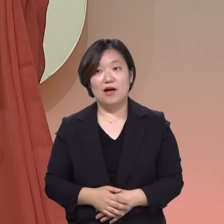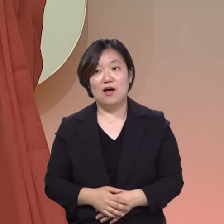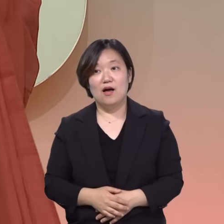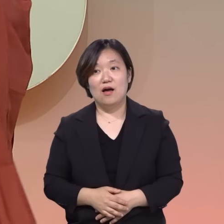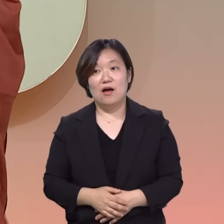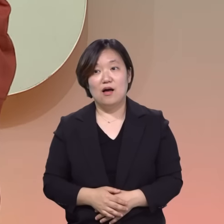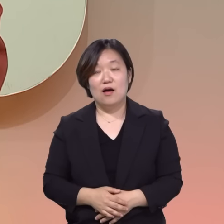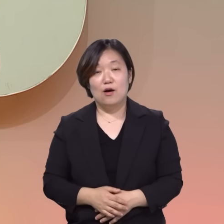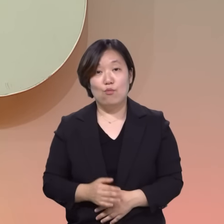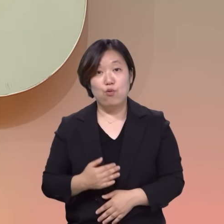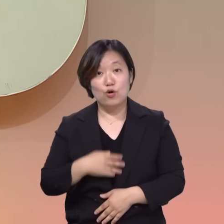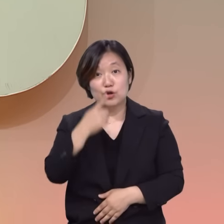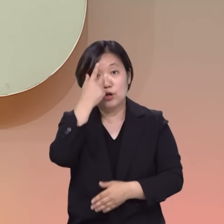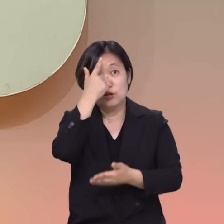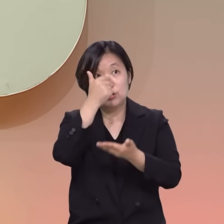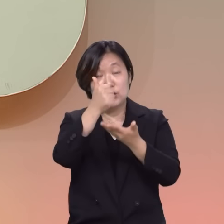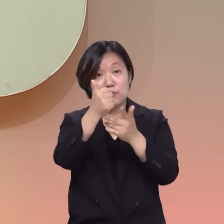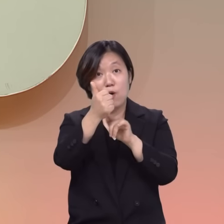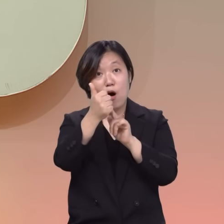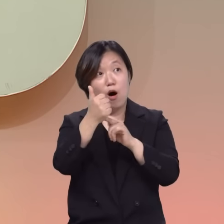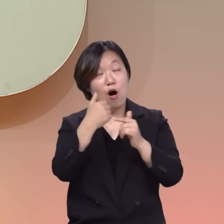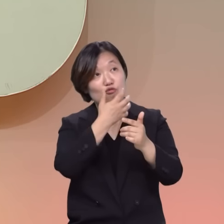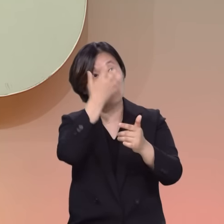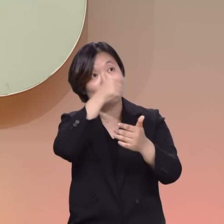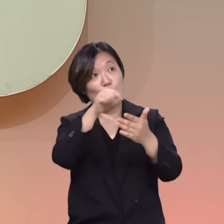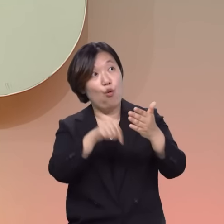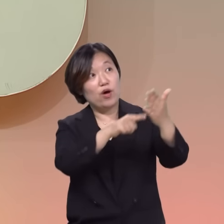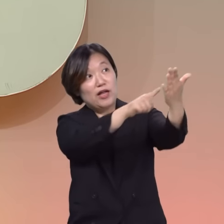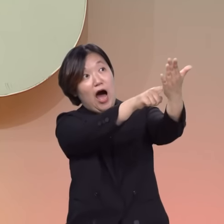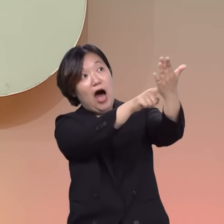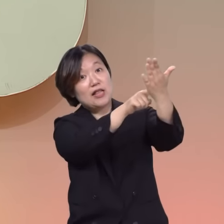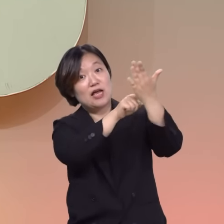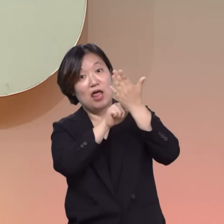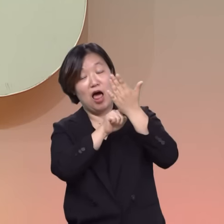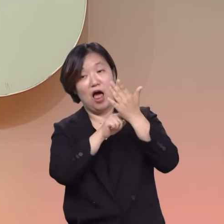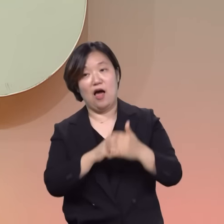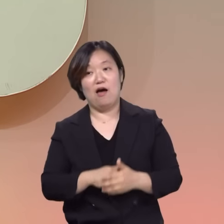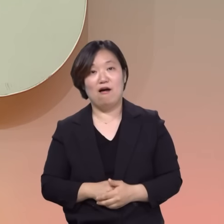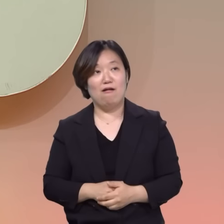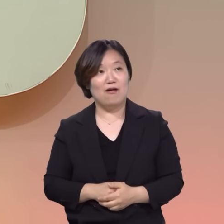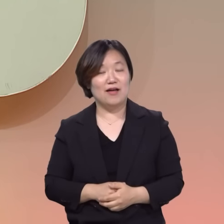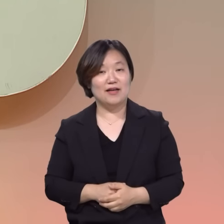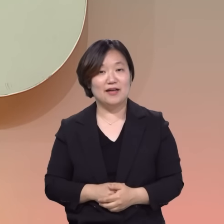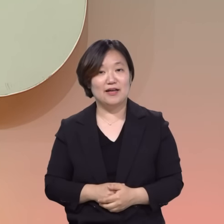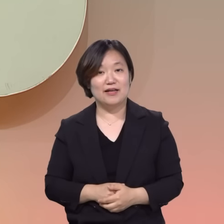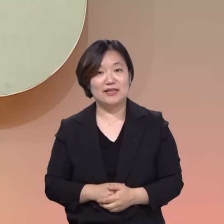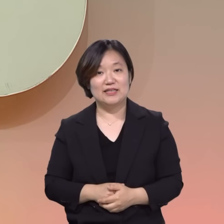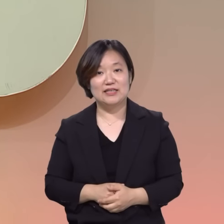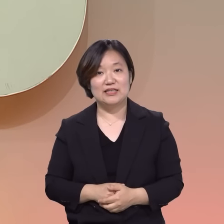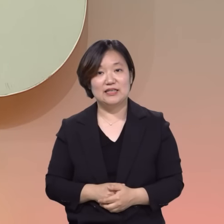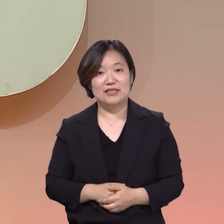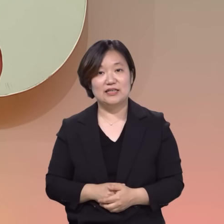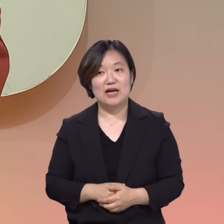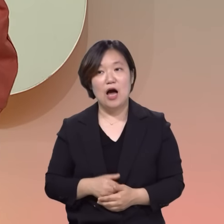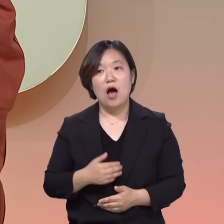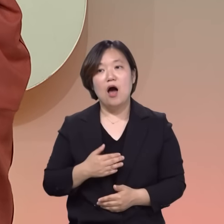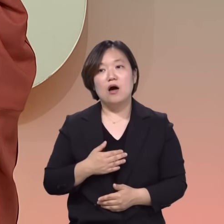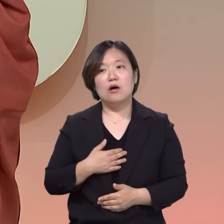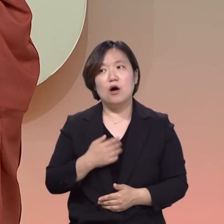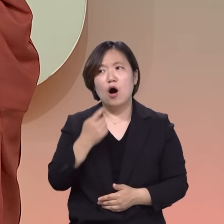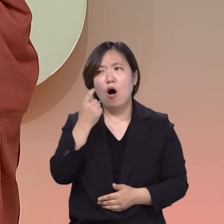뿜어내면서 스님의 꿈에 싹 나타나시다 그리고 그 백호 강명의 광명이 그 행자